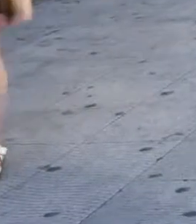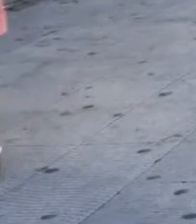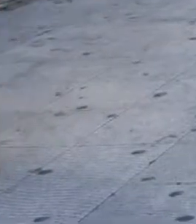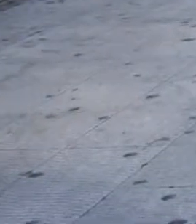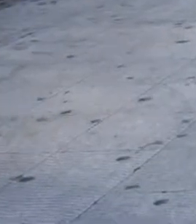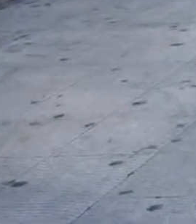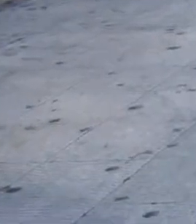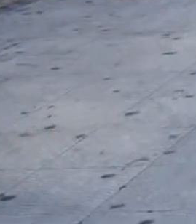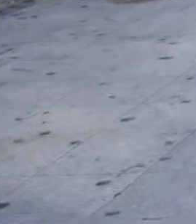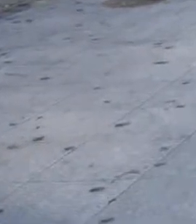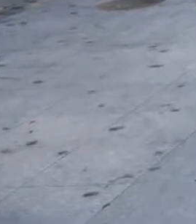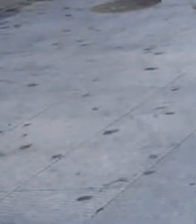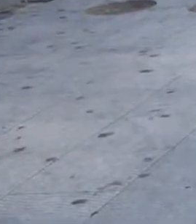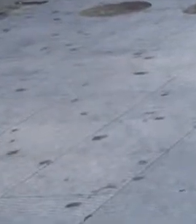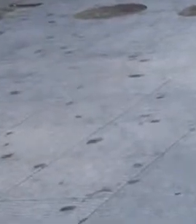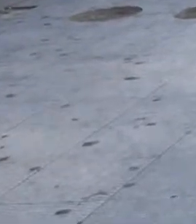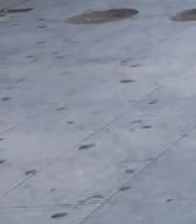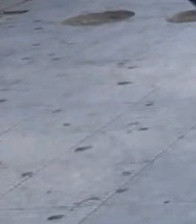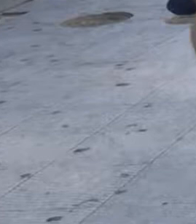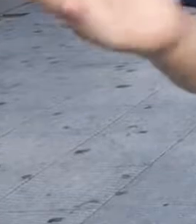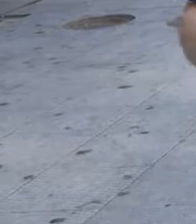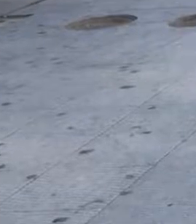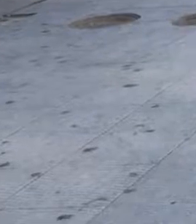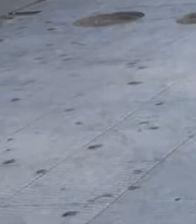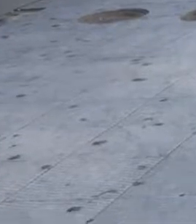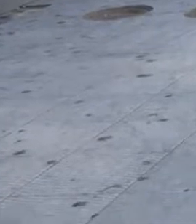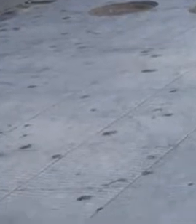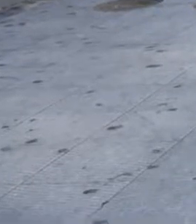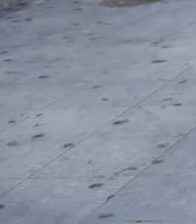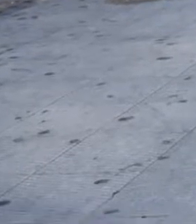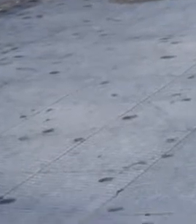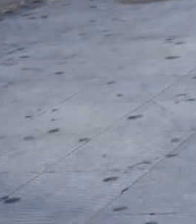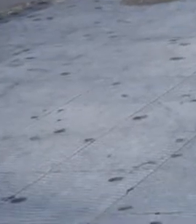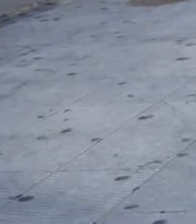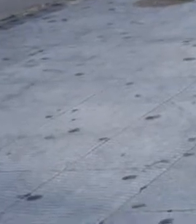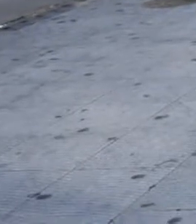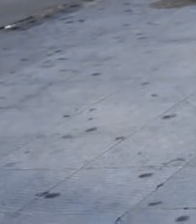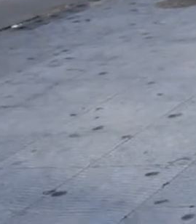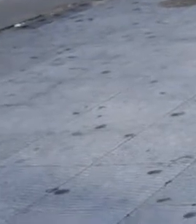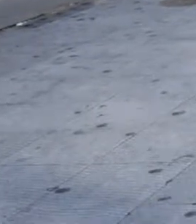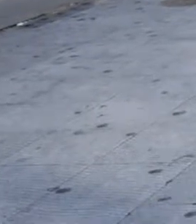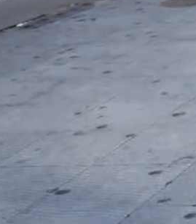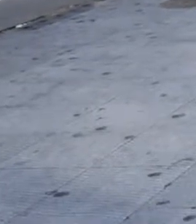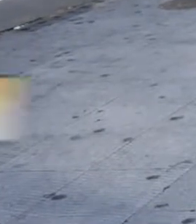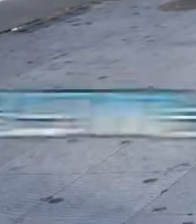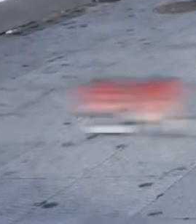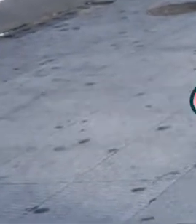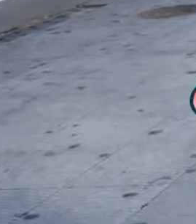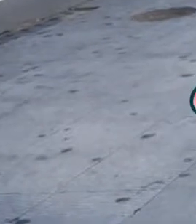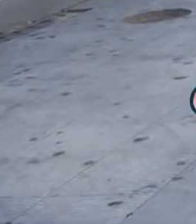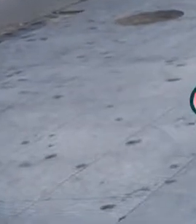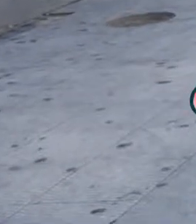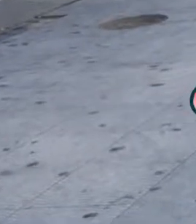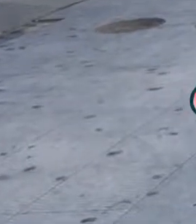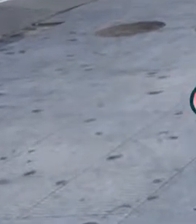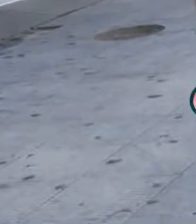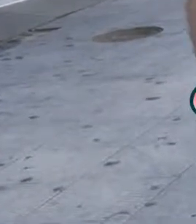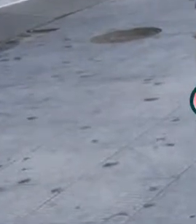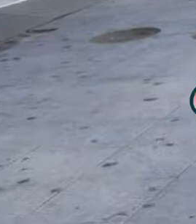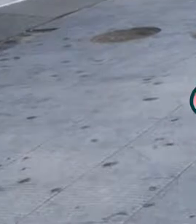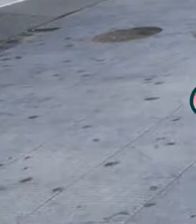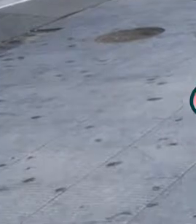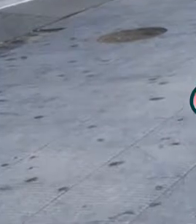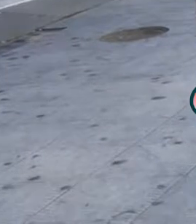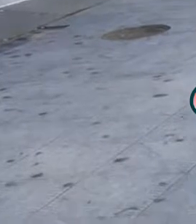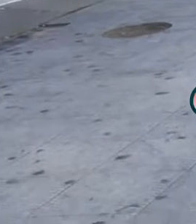요즘 참 살기 힘들다, 어렵다 이런 말들 참 많이 하는데요. 특히 젊은 층에서는 연애, 결혼,